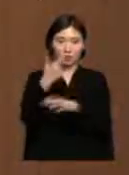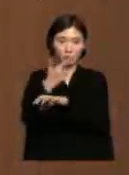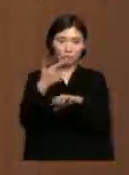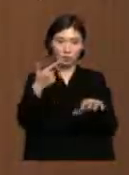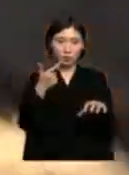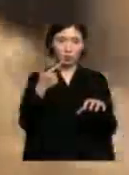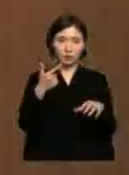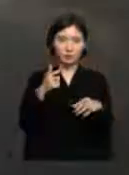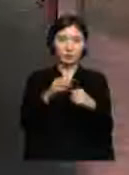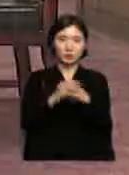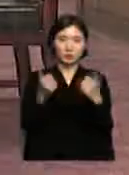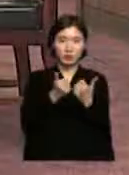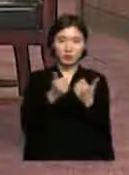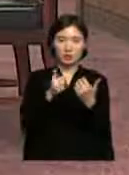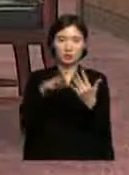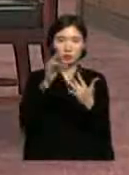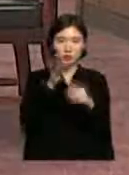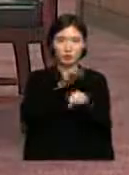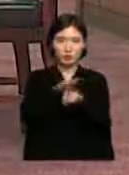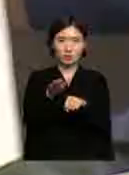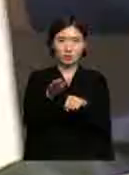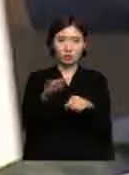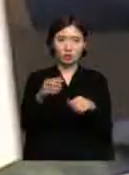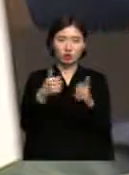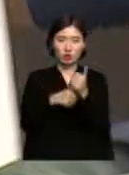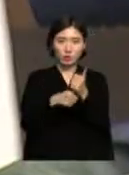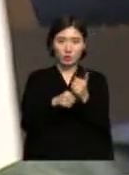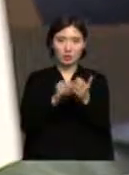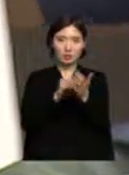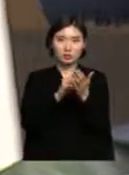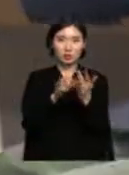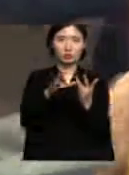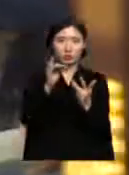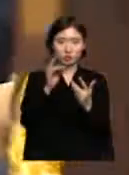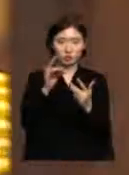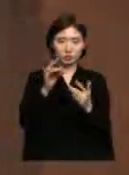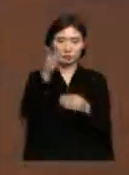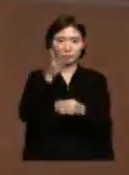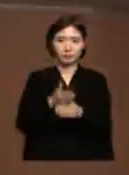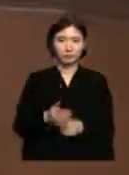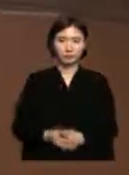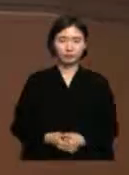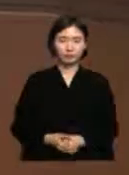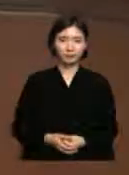6곳이 의장 선출 방법에 후보자 등록제를 쓰고 있습니다. 딜라이브 서울경제 케이블 TV 천선입니다.